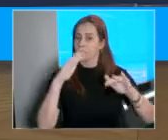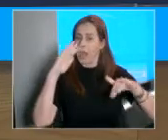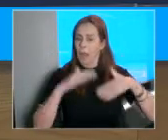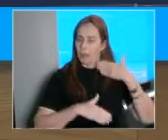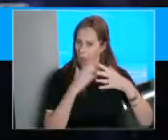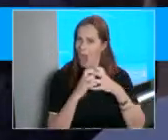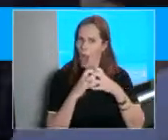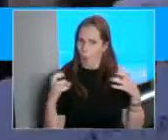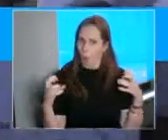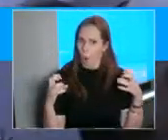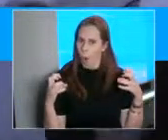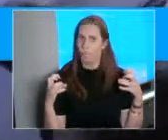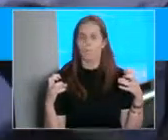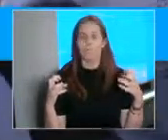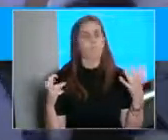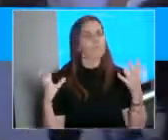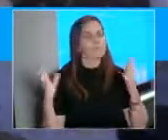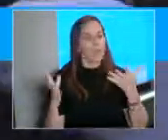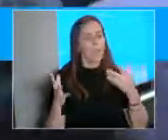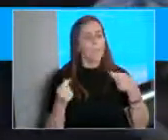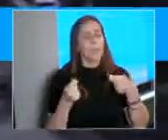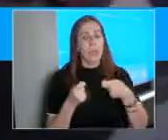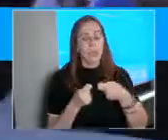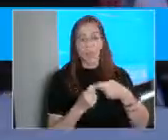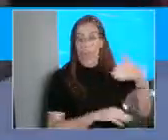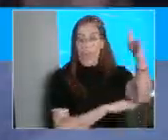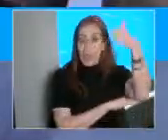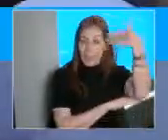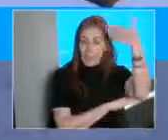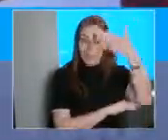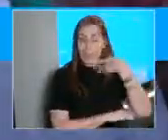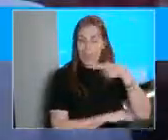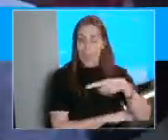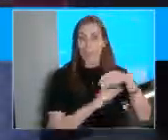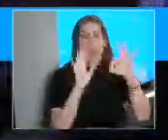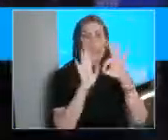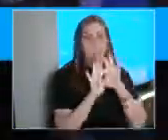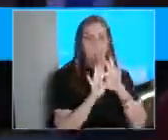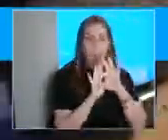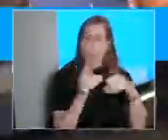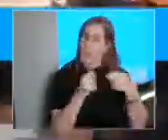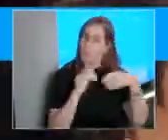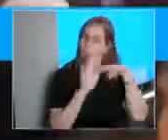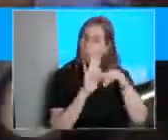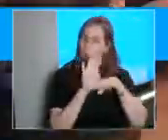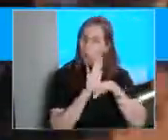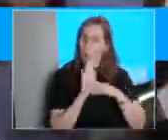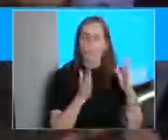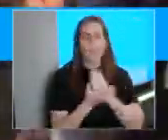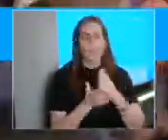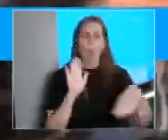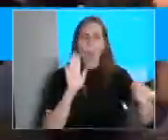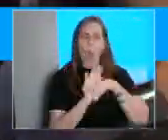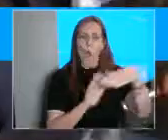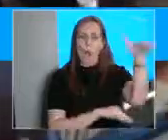תהליך ארוך ומורכב. מעמדם המשפטי והמדיני של דגל מדינת ישראל וסמליה, על פי החוק, נקבע בחוק